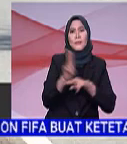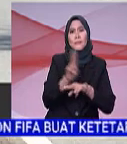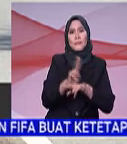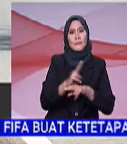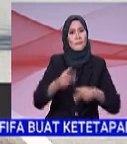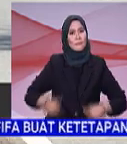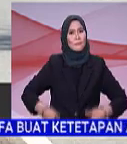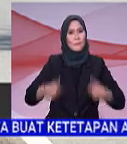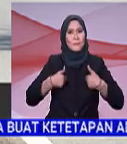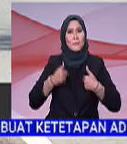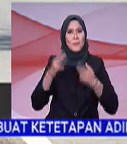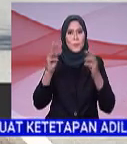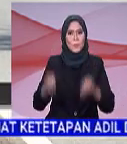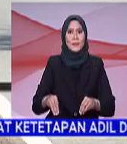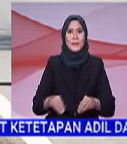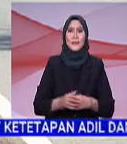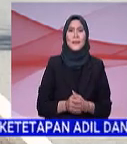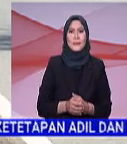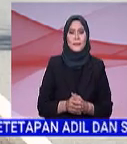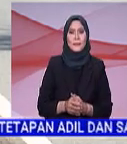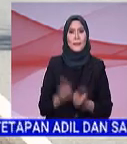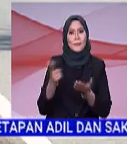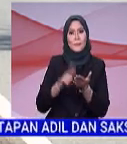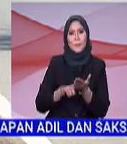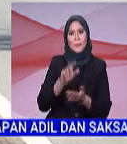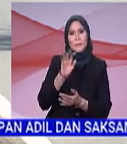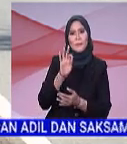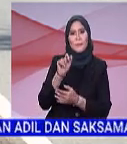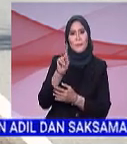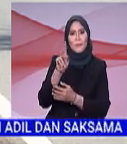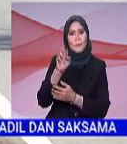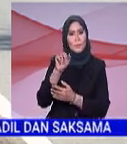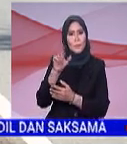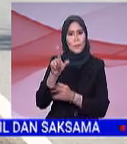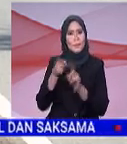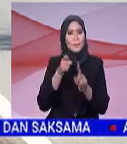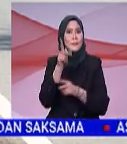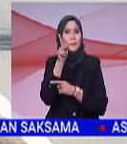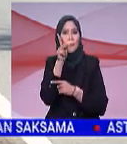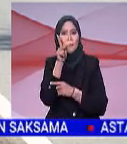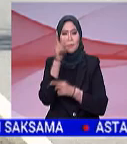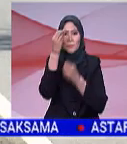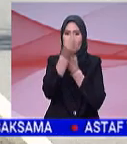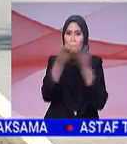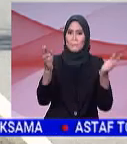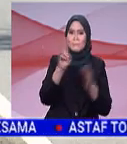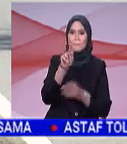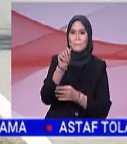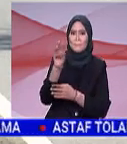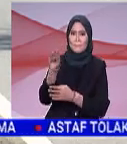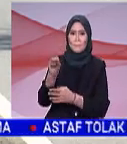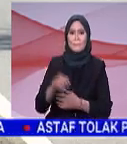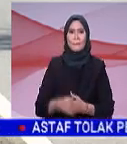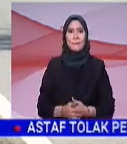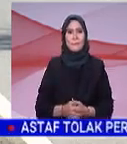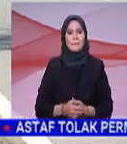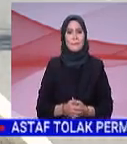manusia laporan fakhrurrazi Ismail kampung Padang Durian pandang ke dalam untuk berita arti